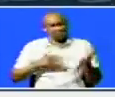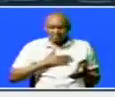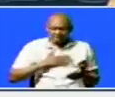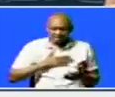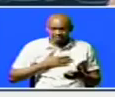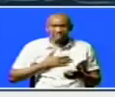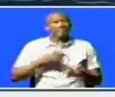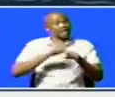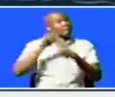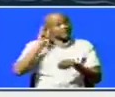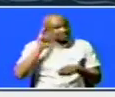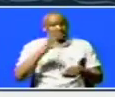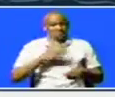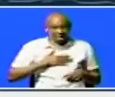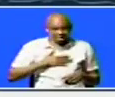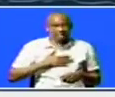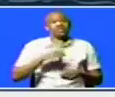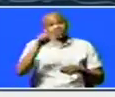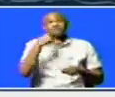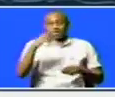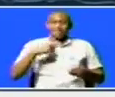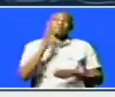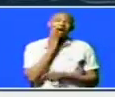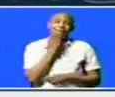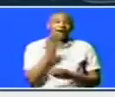Nikienda Kisii wananiita mimi baba.